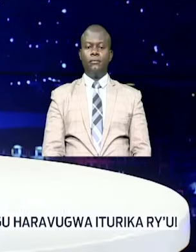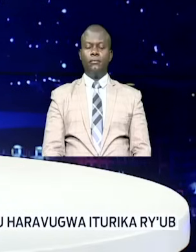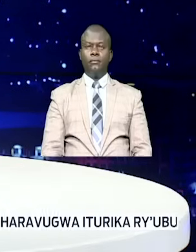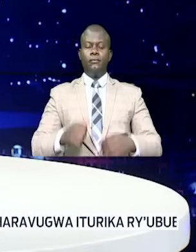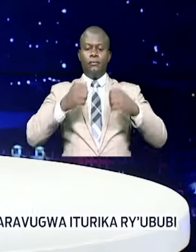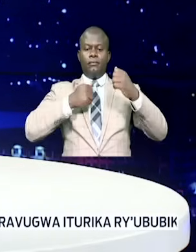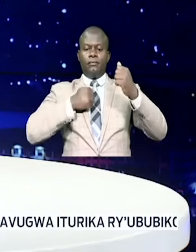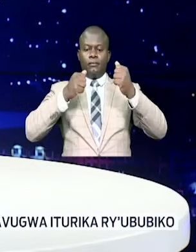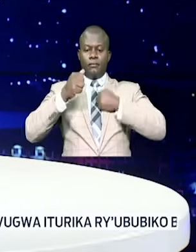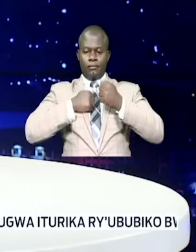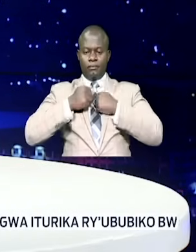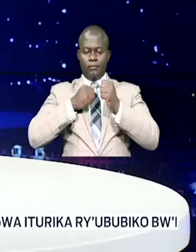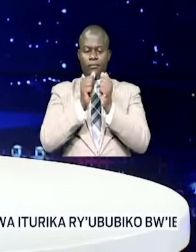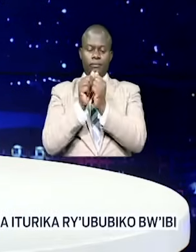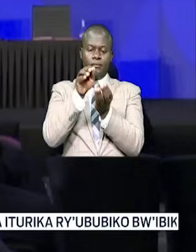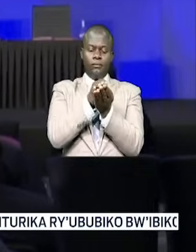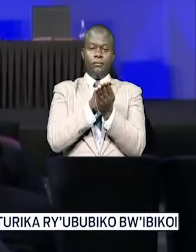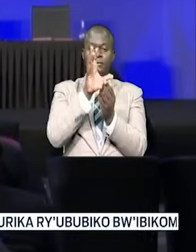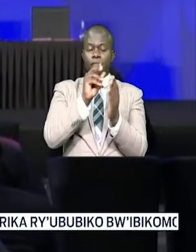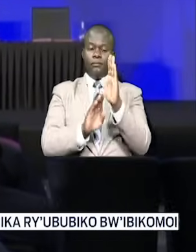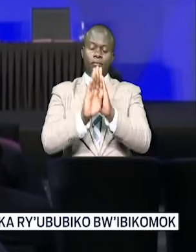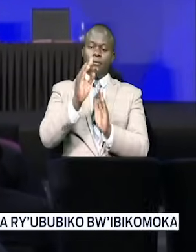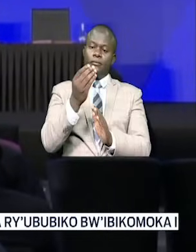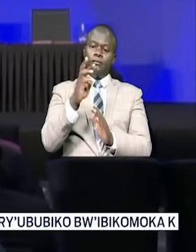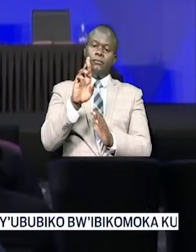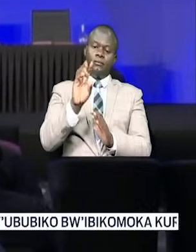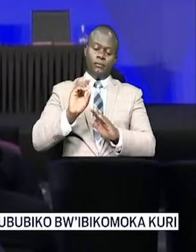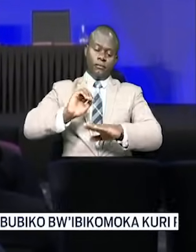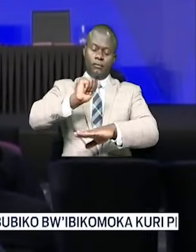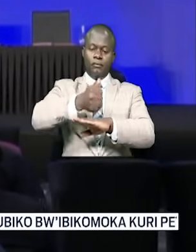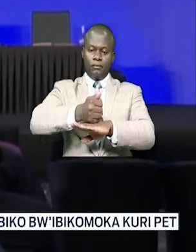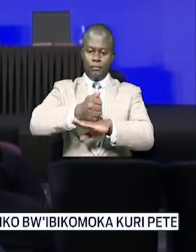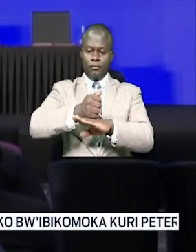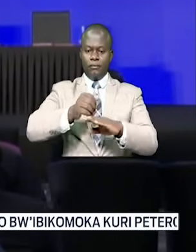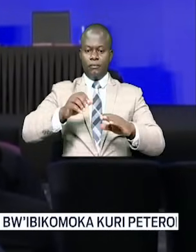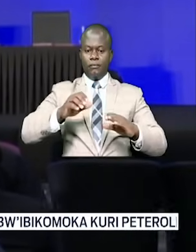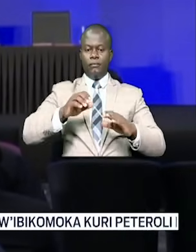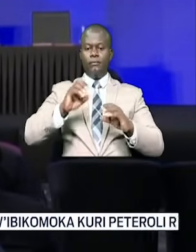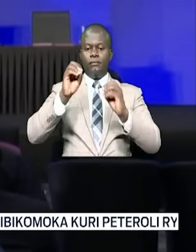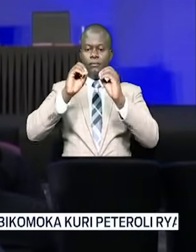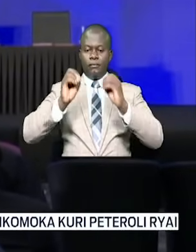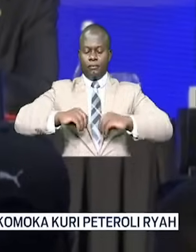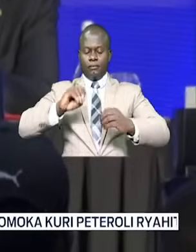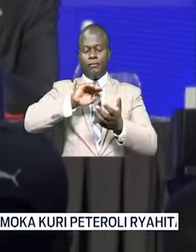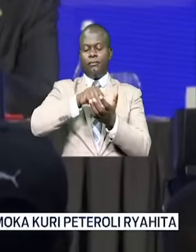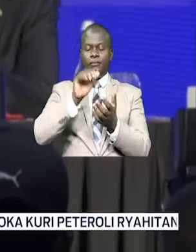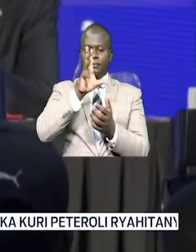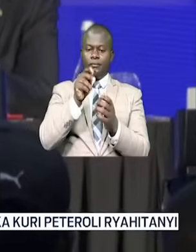Rwanda kandi na banki nyafrika itsura amajyambere basinyanye amasezerano ashyiraho icyicaro cy'ikigo